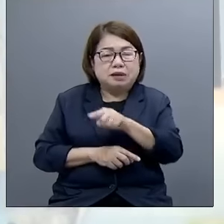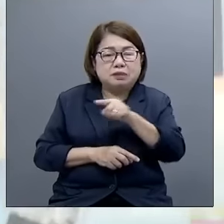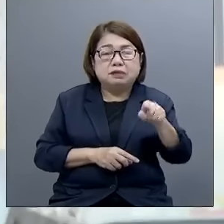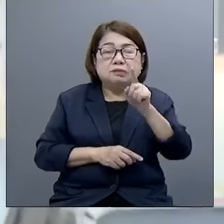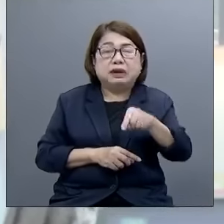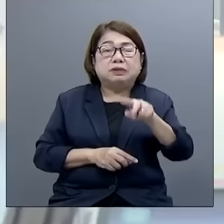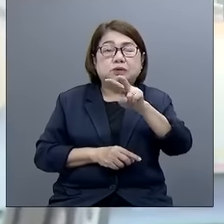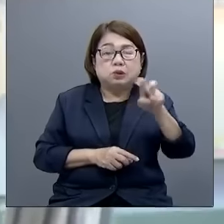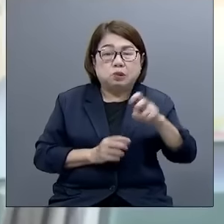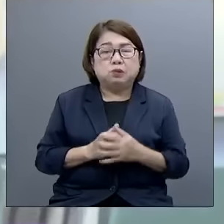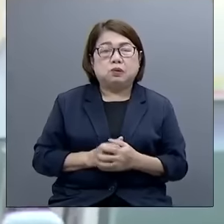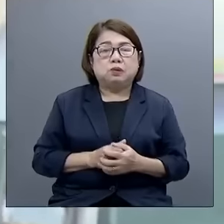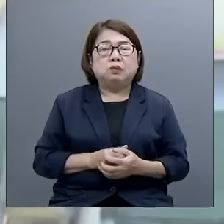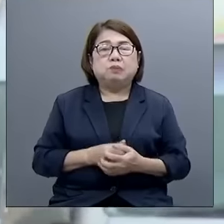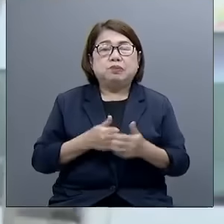ถานการณ์ในฝั่งพื้นที่บริเวณอำเภอแม่สอดแล้วก็สะพานแห่งที่2แห่งนี้นะครับรวมถึงแห่งที่1ยังคงต้องเกาะติดส